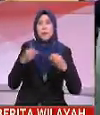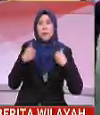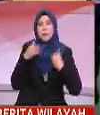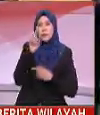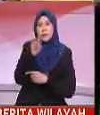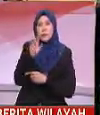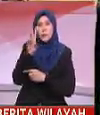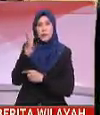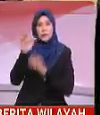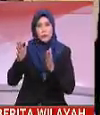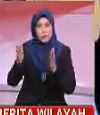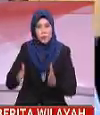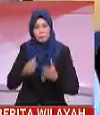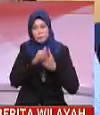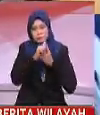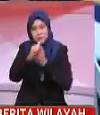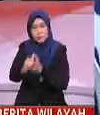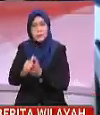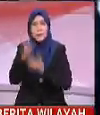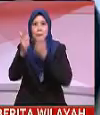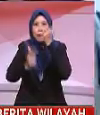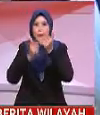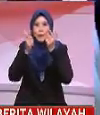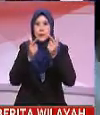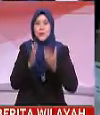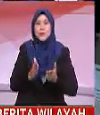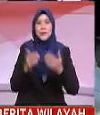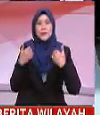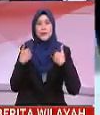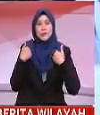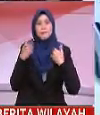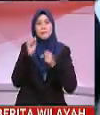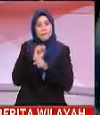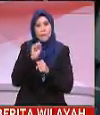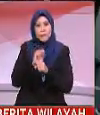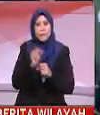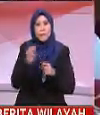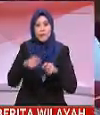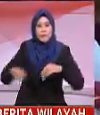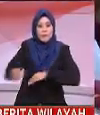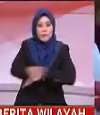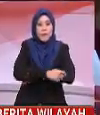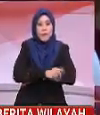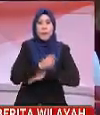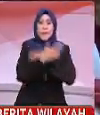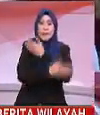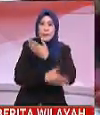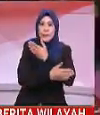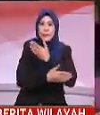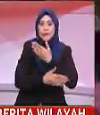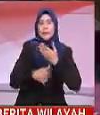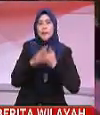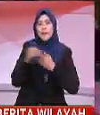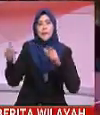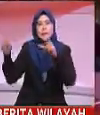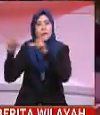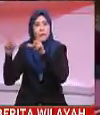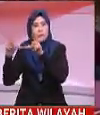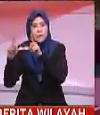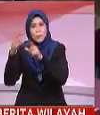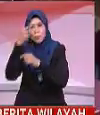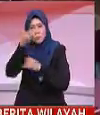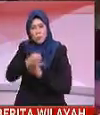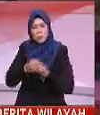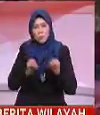175 pemandu pelancong. Ini tidak termasuk park guides yang bertugas di Taman Negara seluruh negeri serta dilesenkan oleh